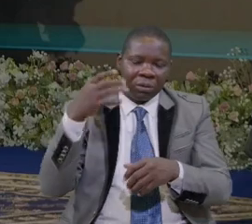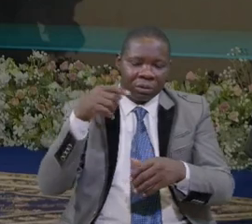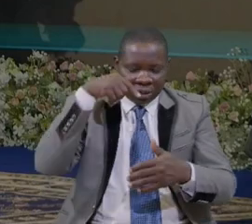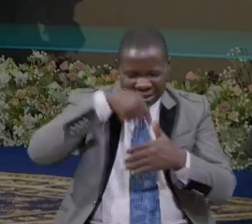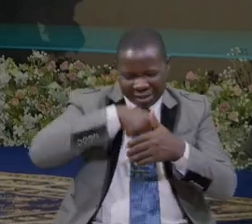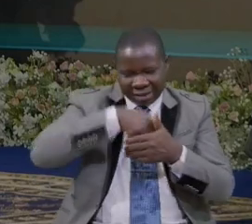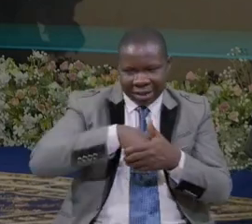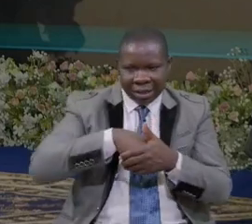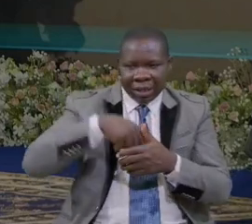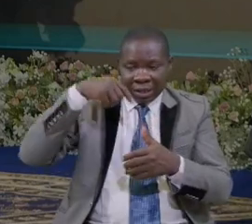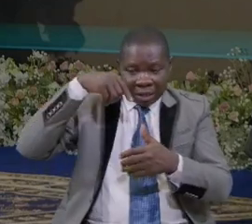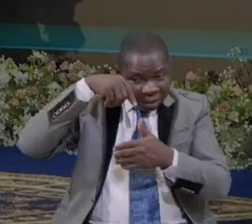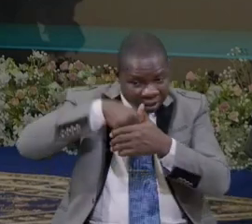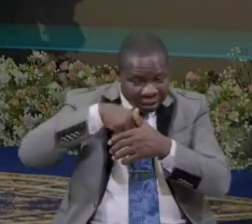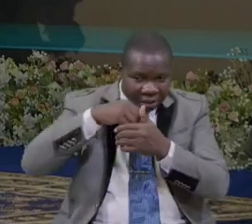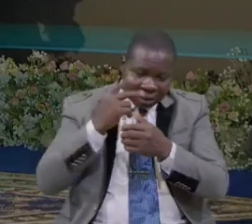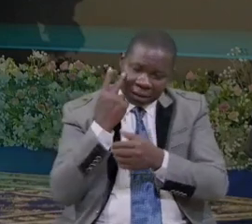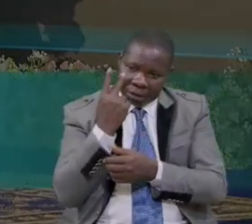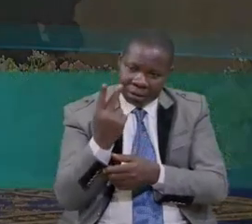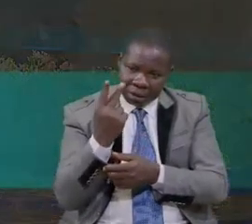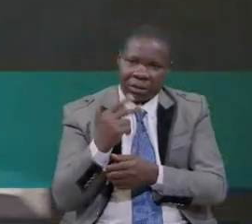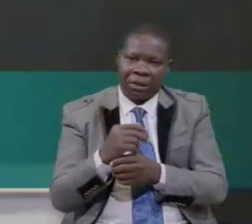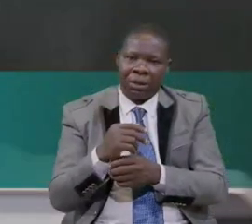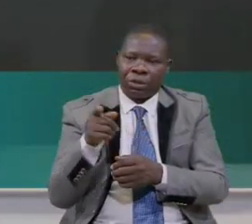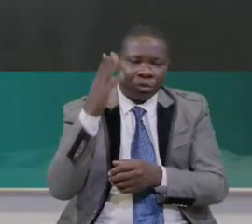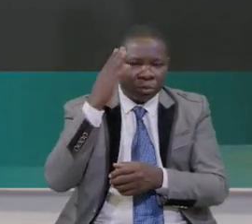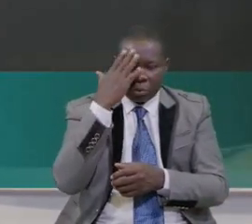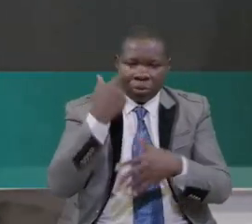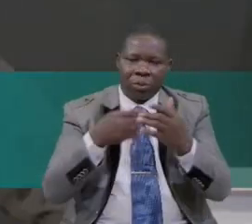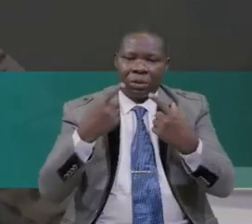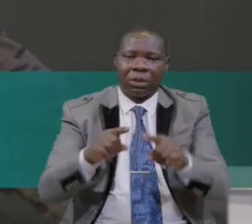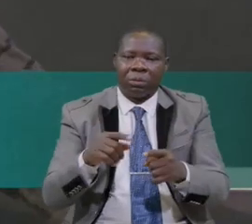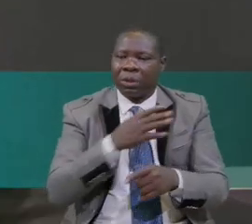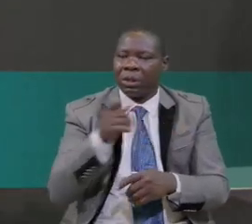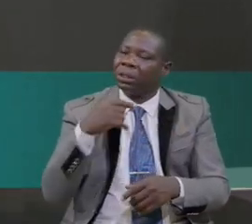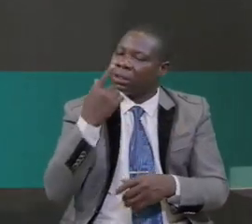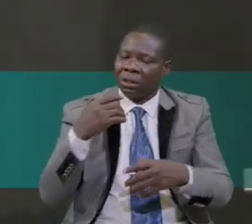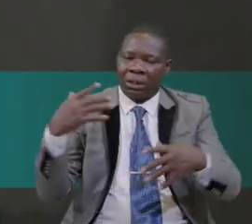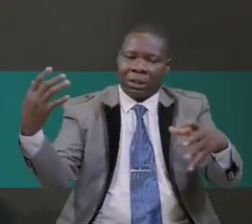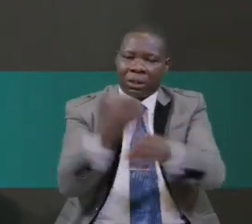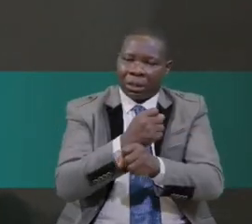La perception intérieure. Et vous savez ce qui se passe. Il a dit, saisissez-le.